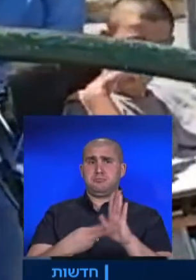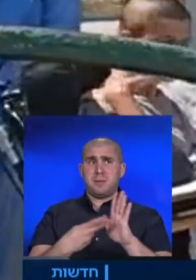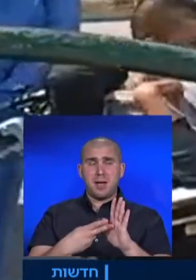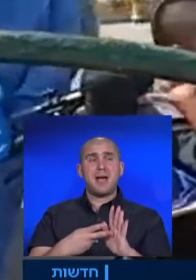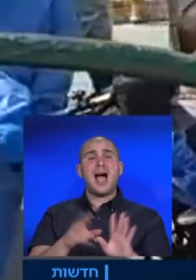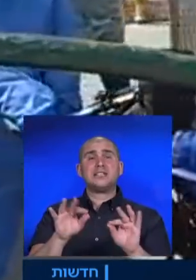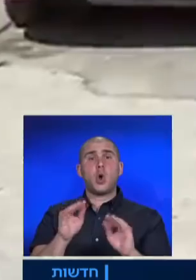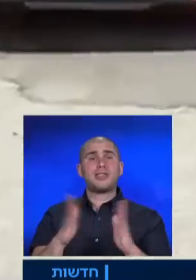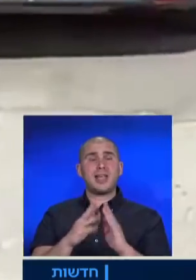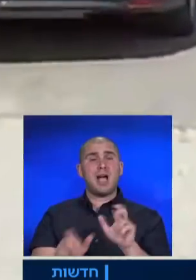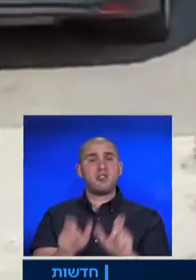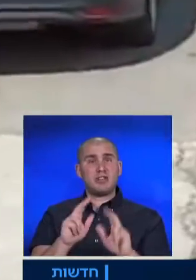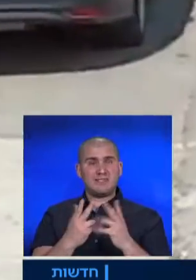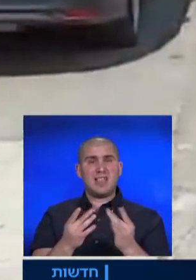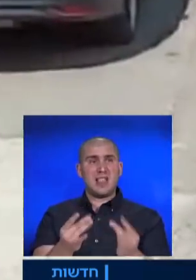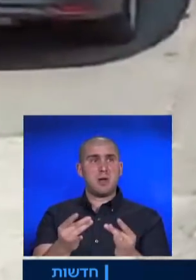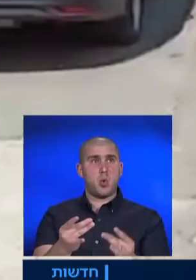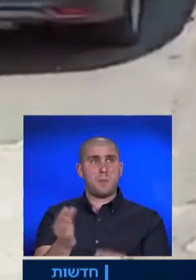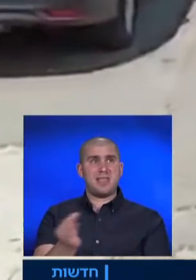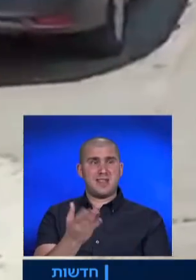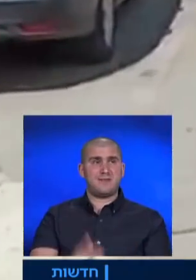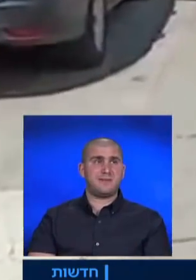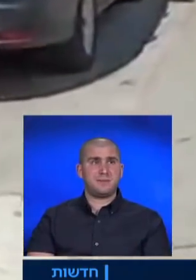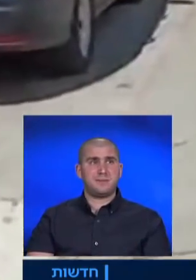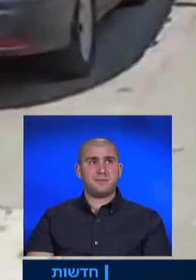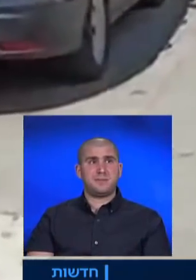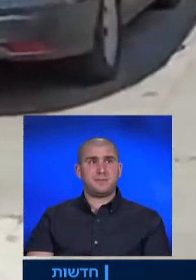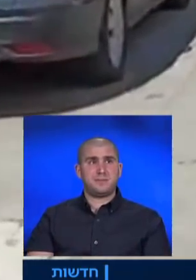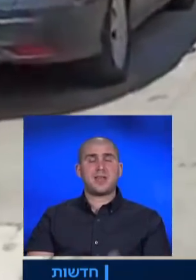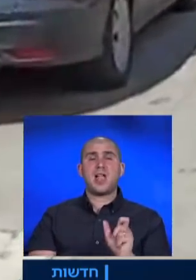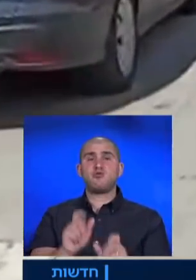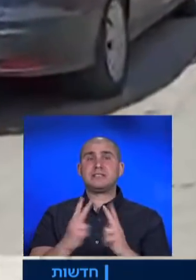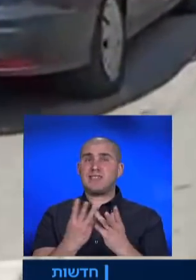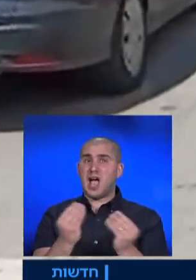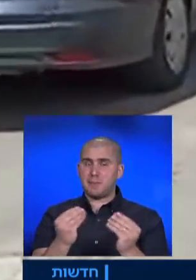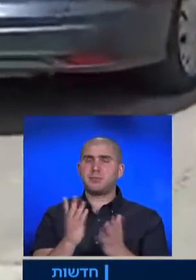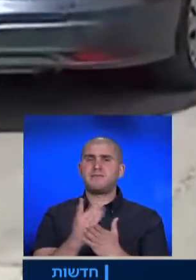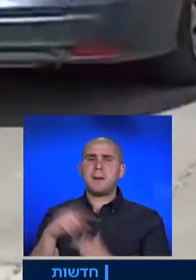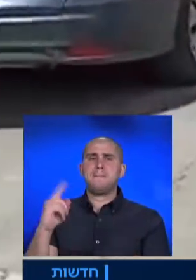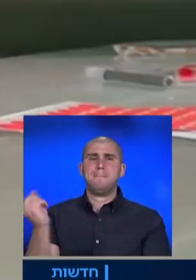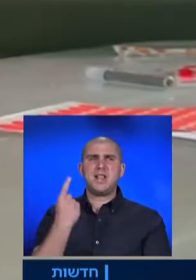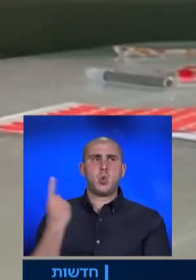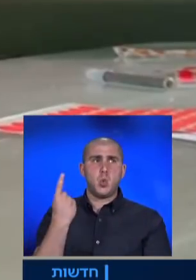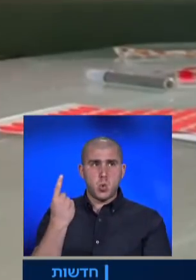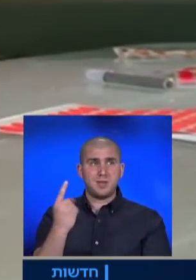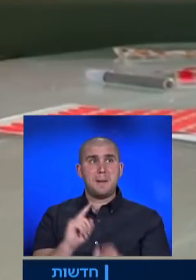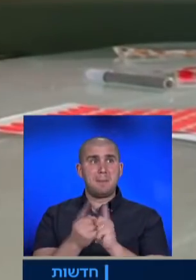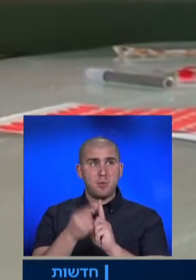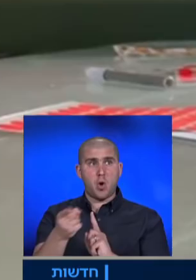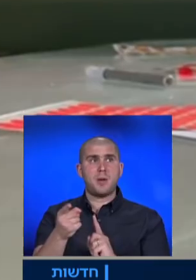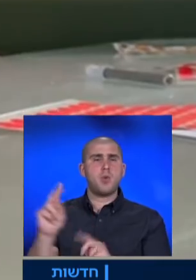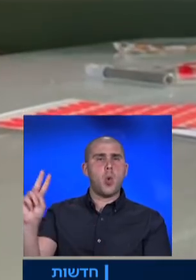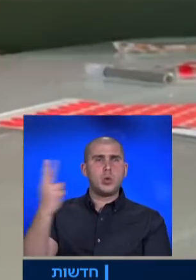צוות שנדבקו בנגיף. אנשי צוות רבים נשלחו לבידוד, ובמקומם הוזקו למקום